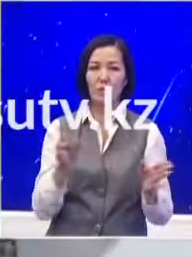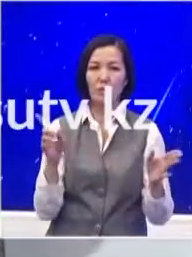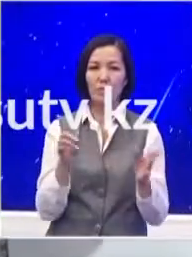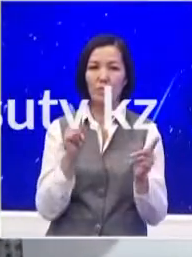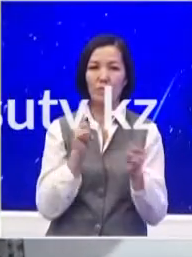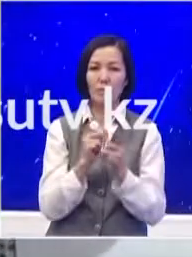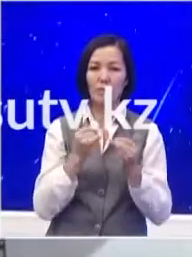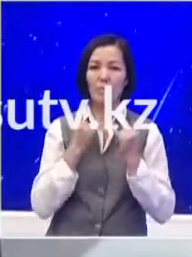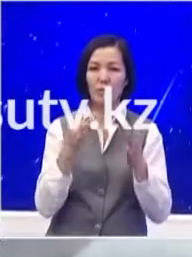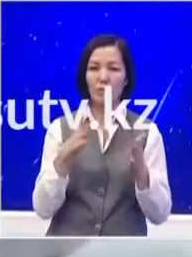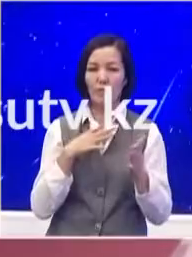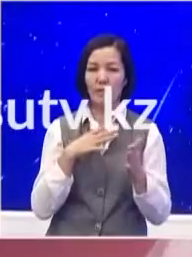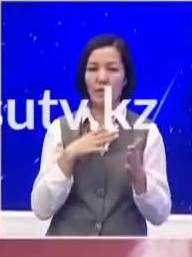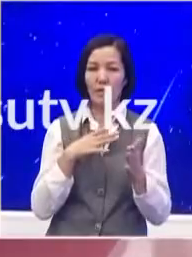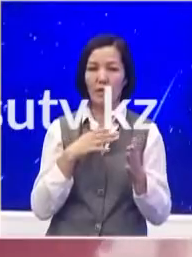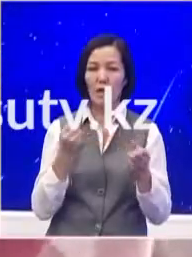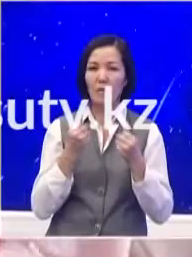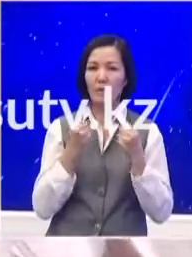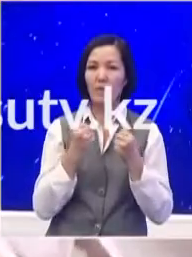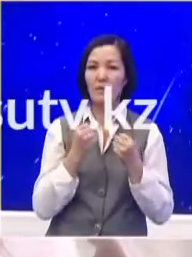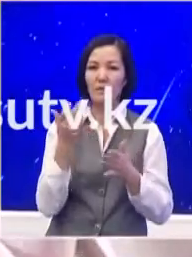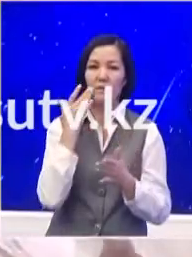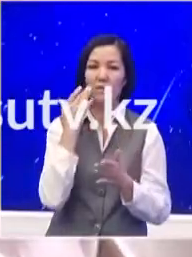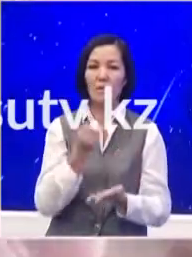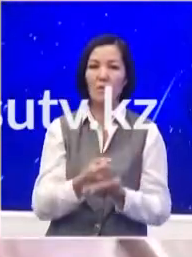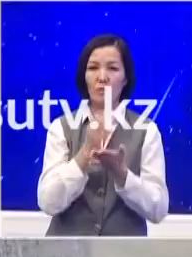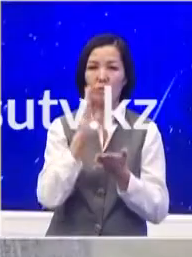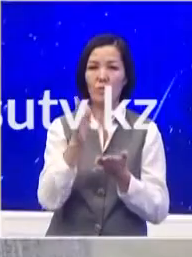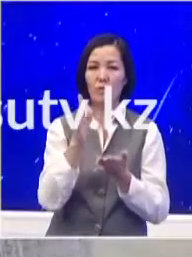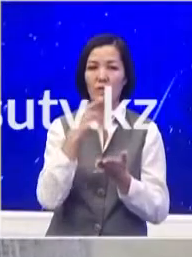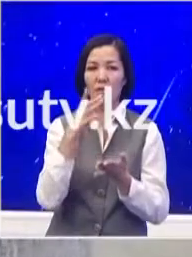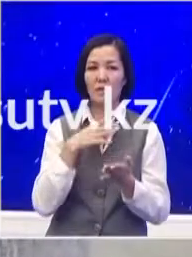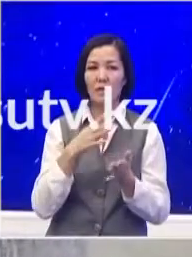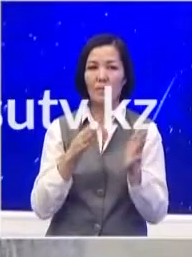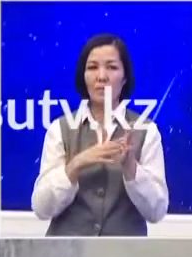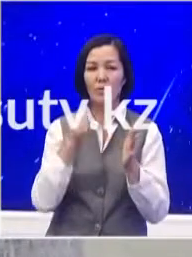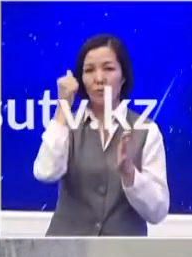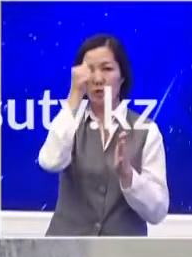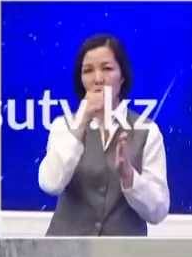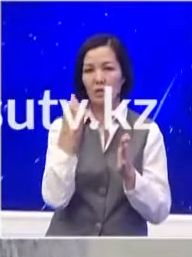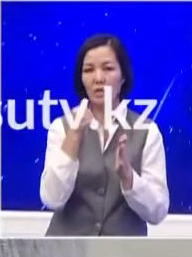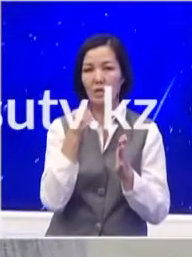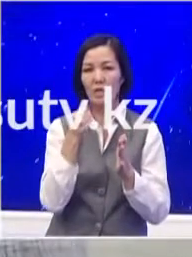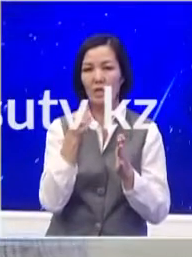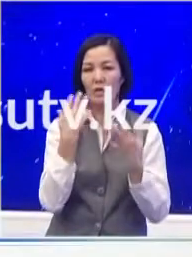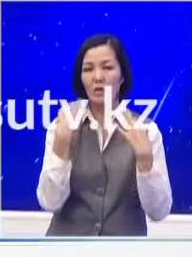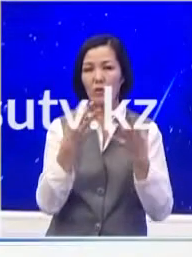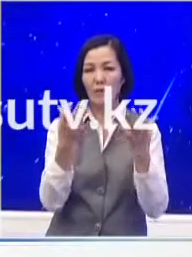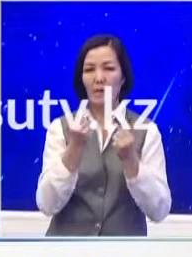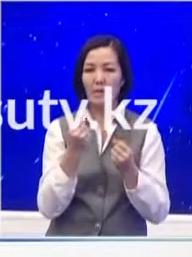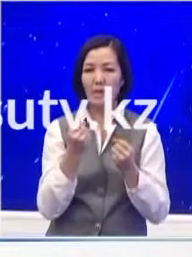сый құрмет көрсетті. Ол атлеттерімізді үнемі қолдайтындығын жеткізді. 9 жолдама алған спортшыларымыздың барлығы